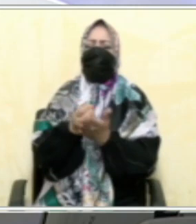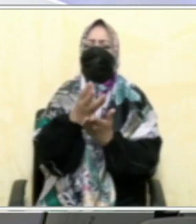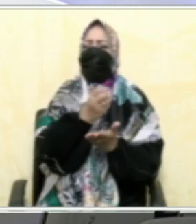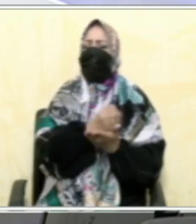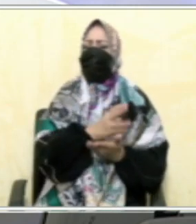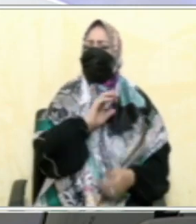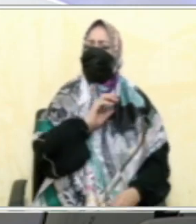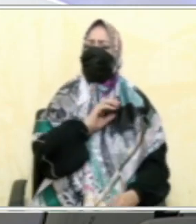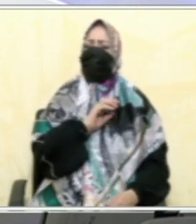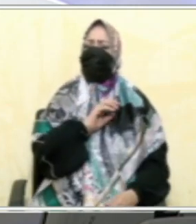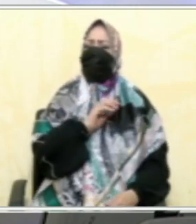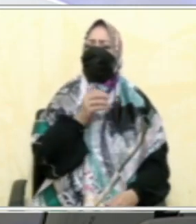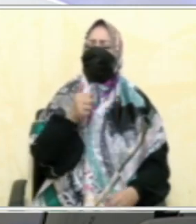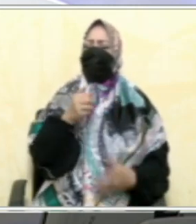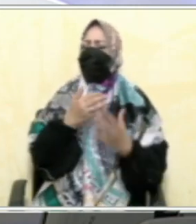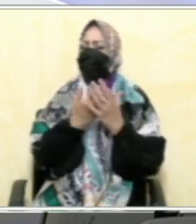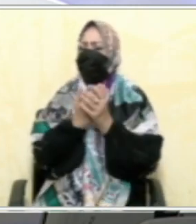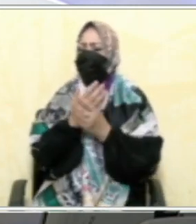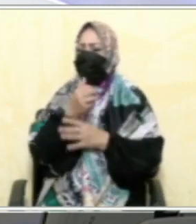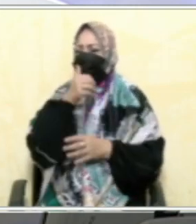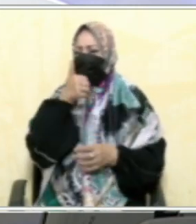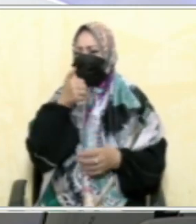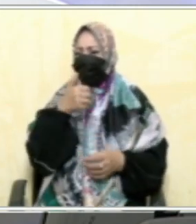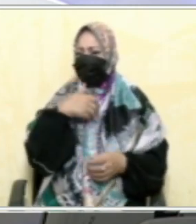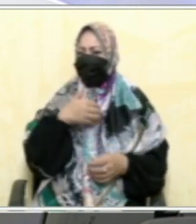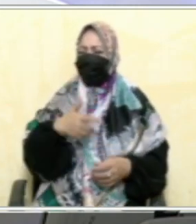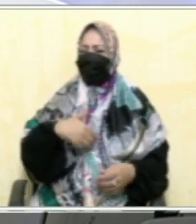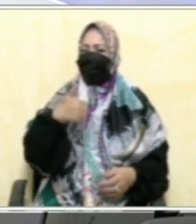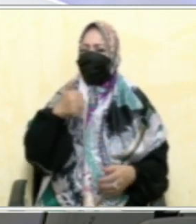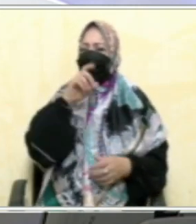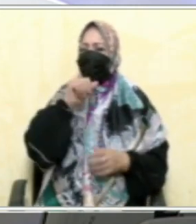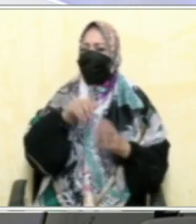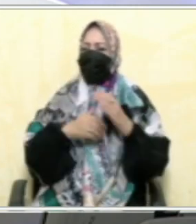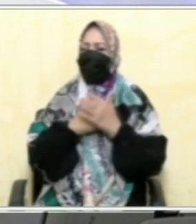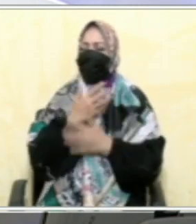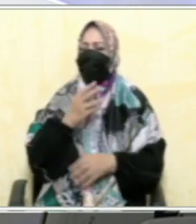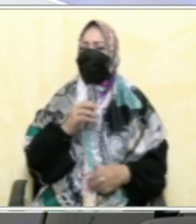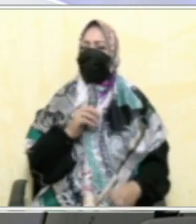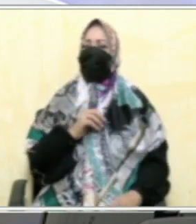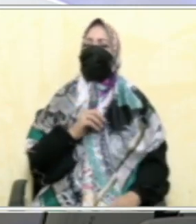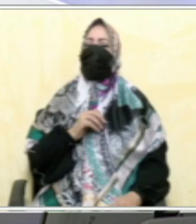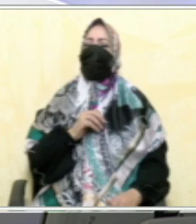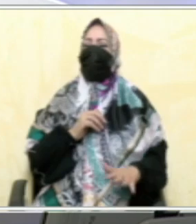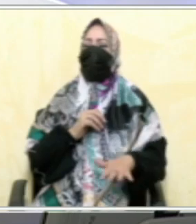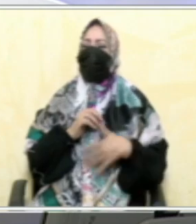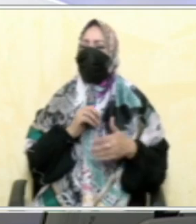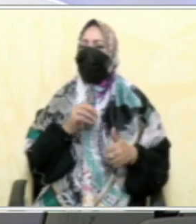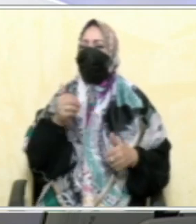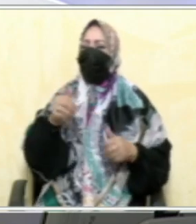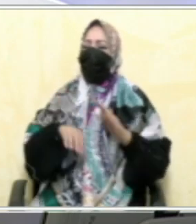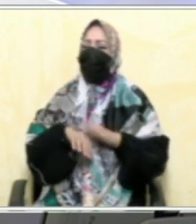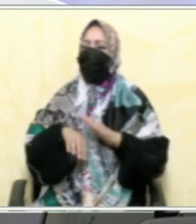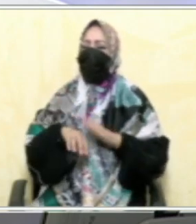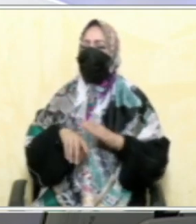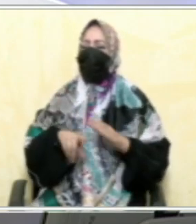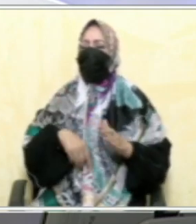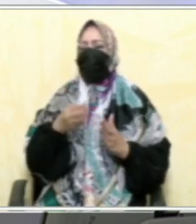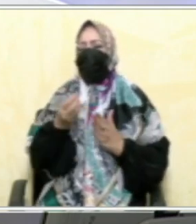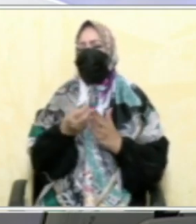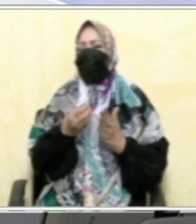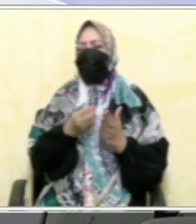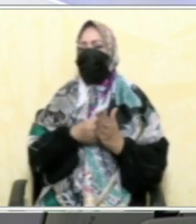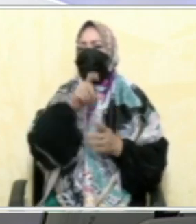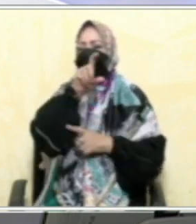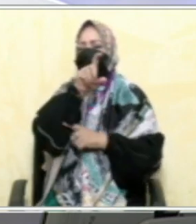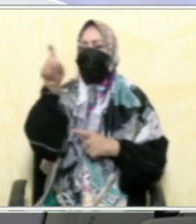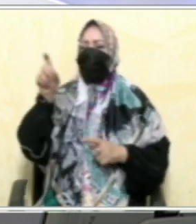الإسلام علمنا كل شيء، والحمد لله رأينا في قصة كورونا يعني رأينا انبهار بعض الغرب الذين لم